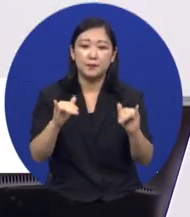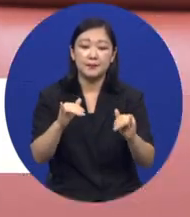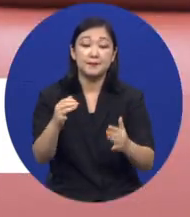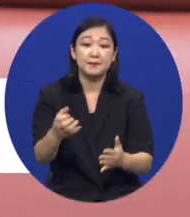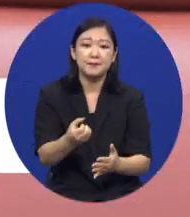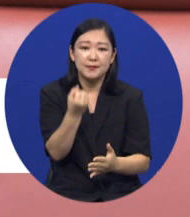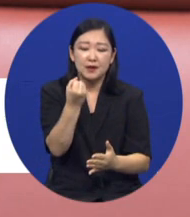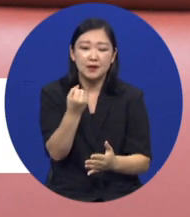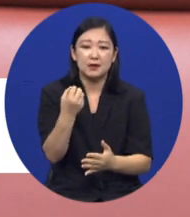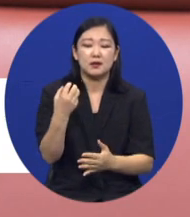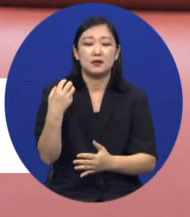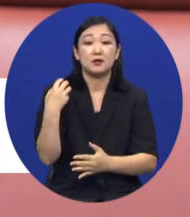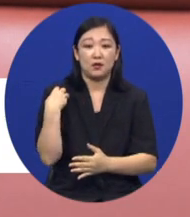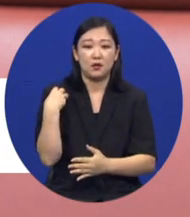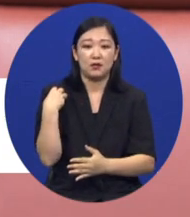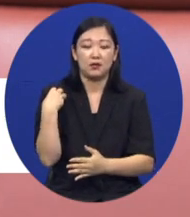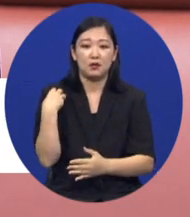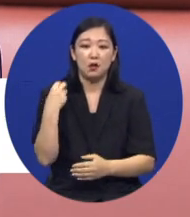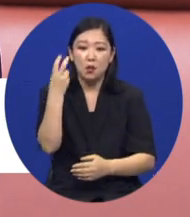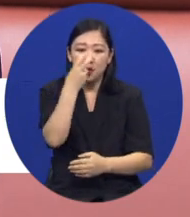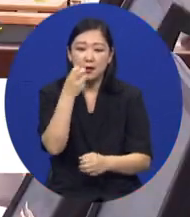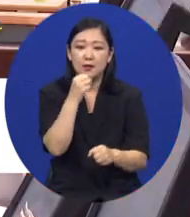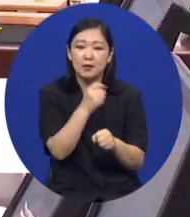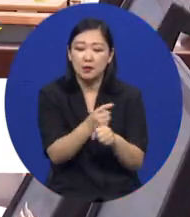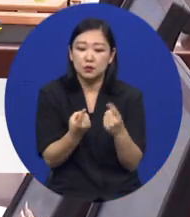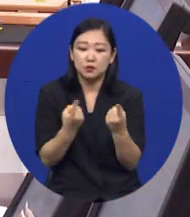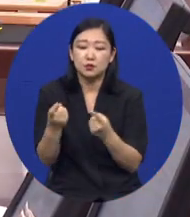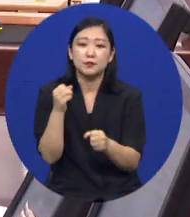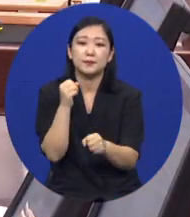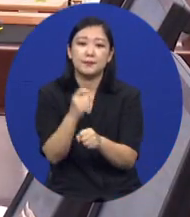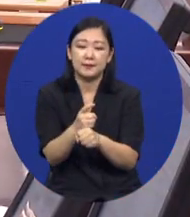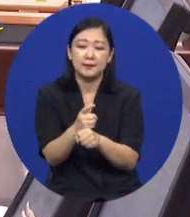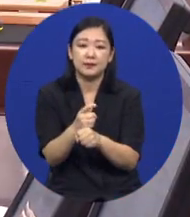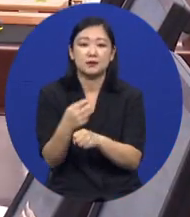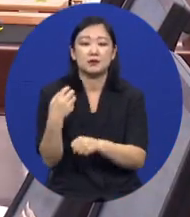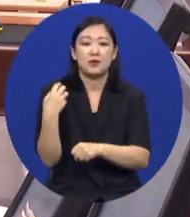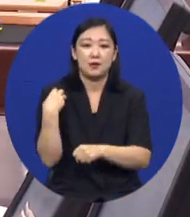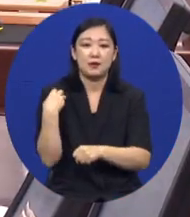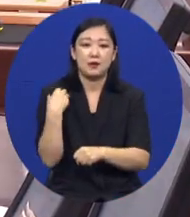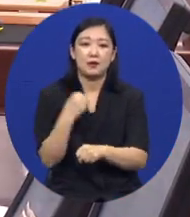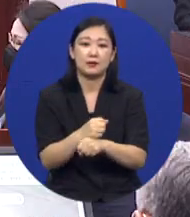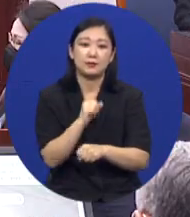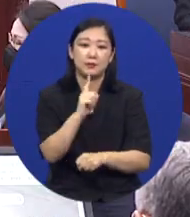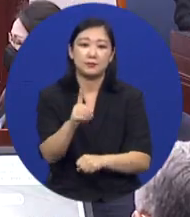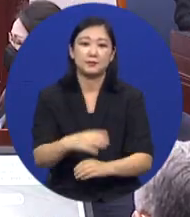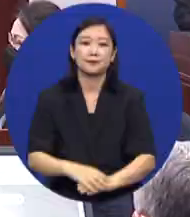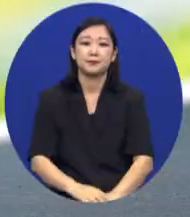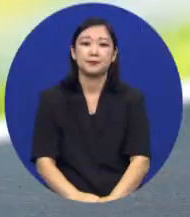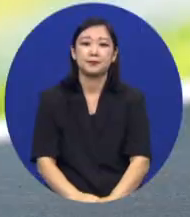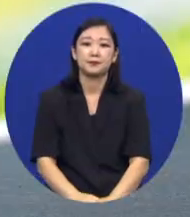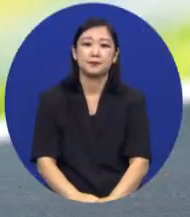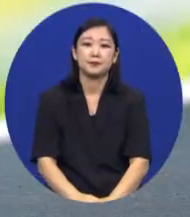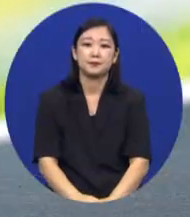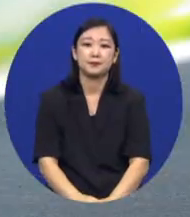일이 의장의 역할이라며 관리형, 조정형 의장이 되겠다고 말했습니다.